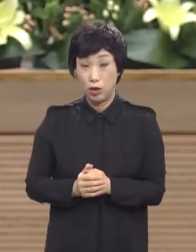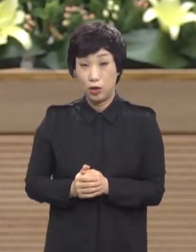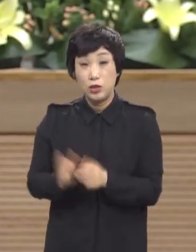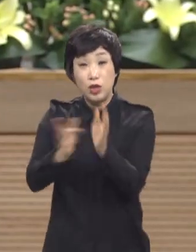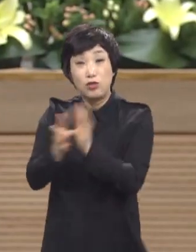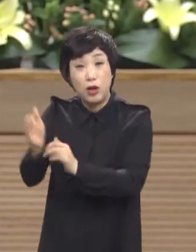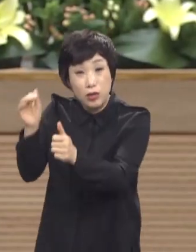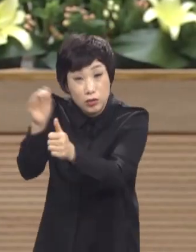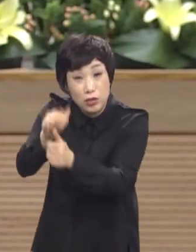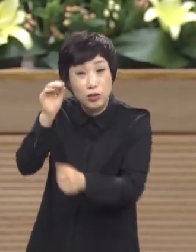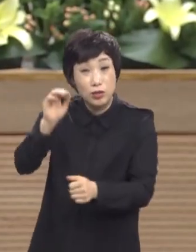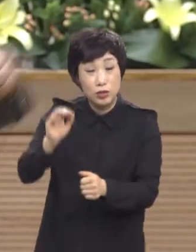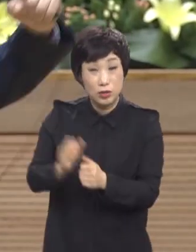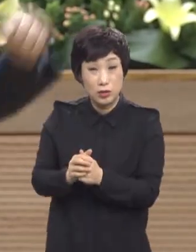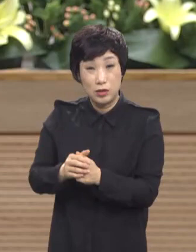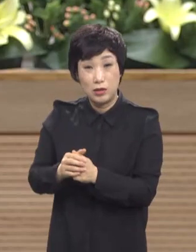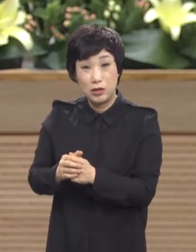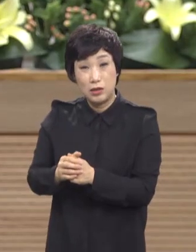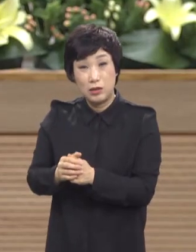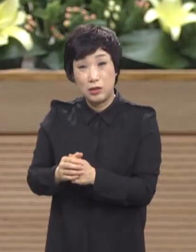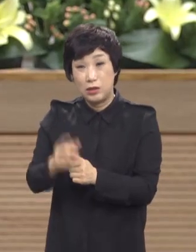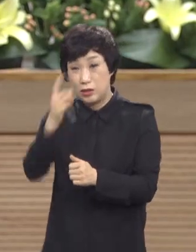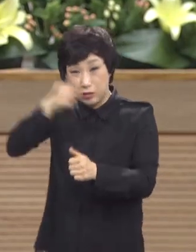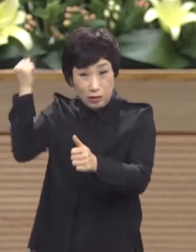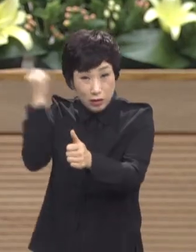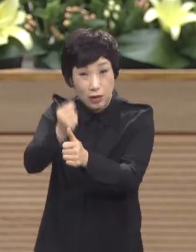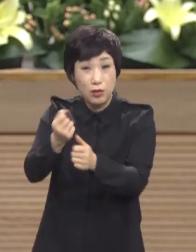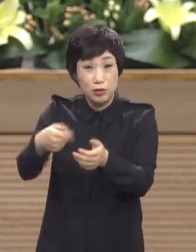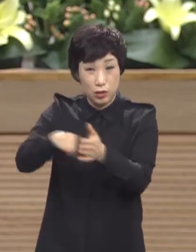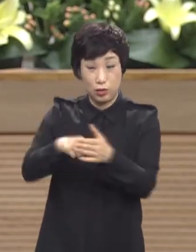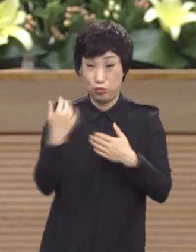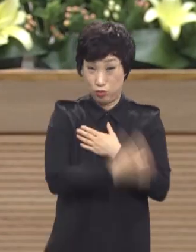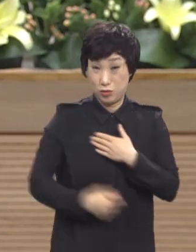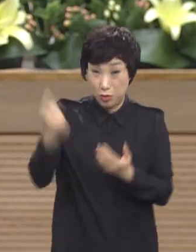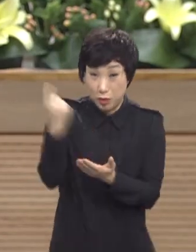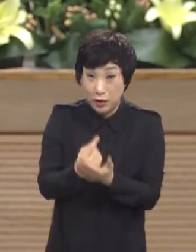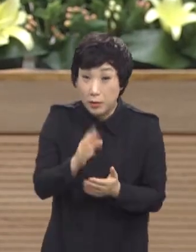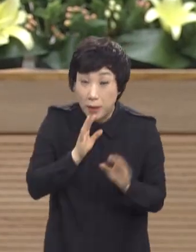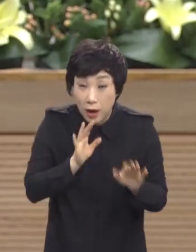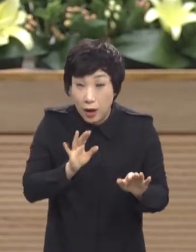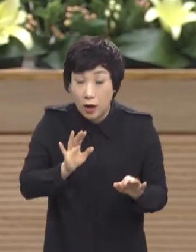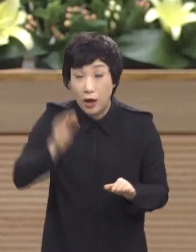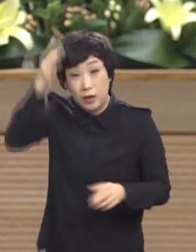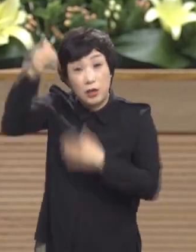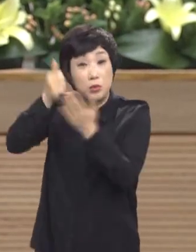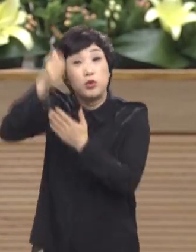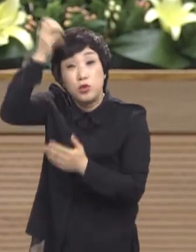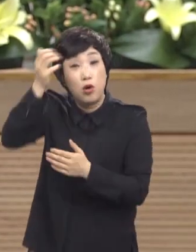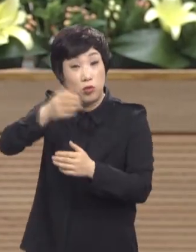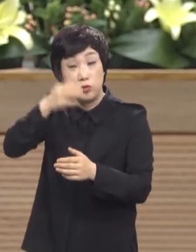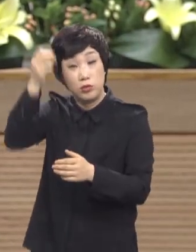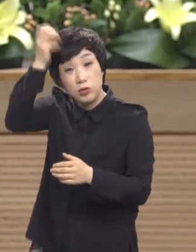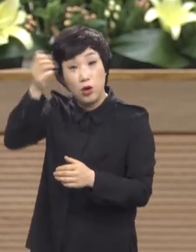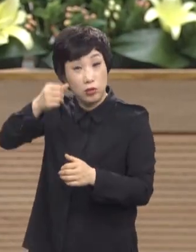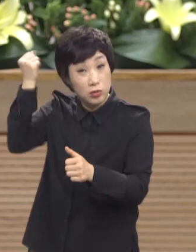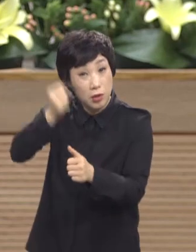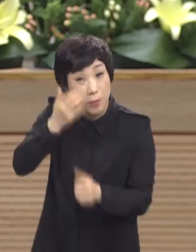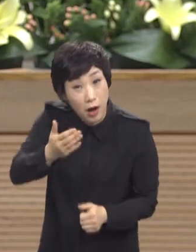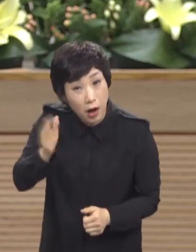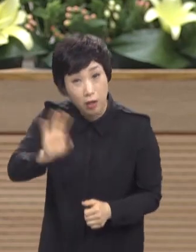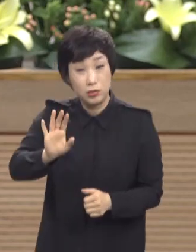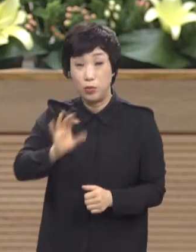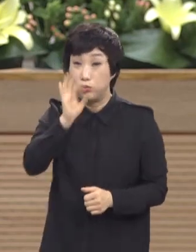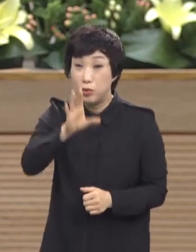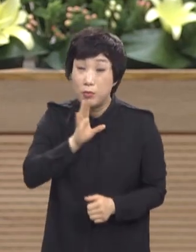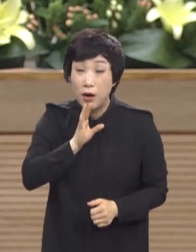찔리기 위해서 육체를 입고 왔다는 거예요. 자, 하나님은 영이시니 영이 찔려? 응? 그가